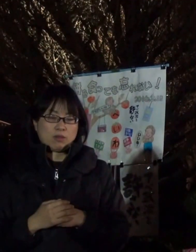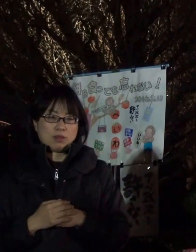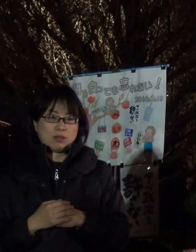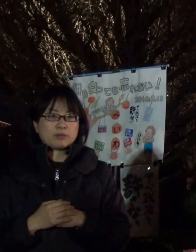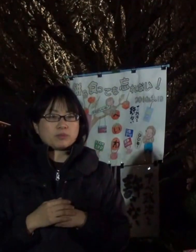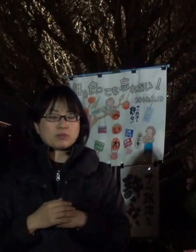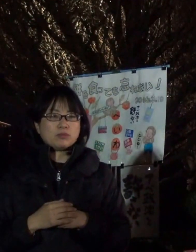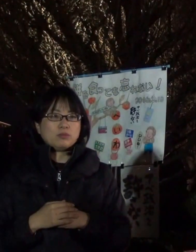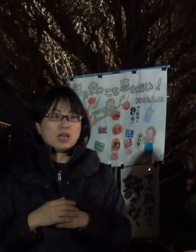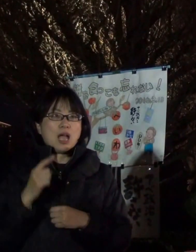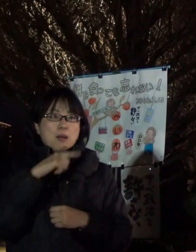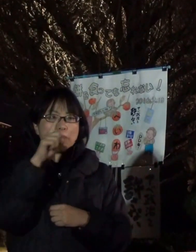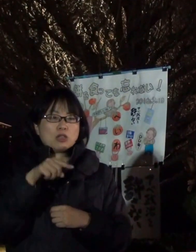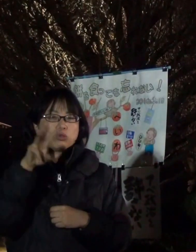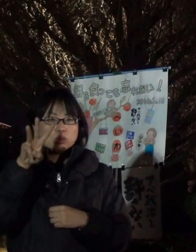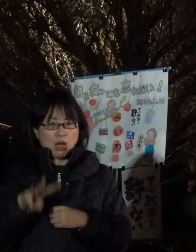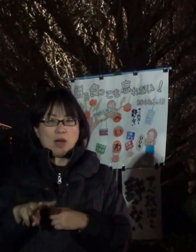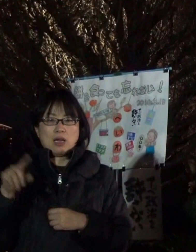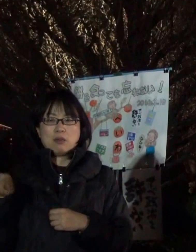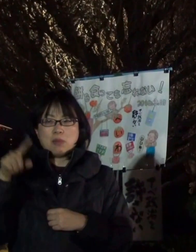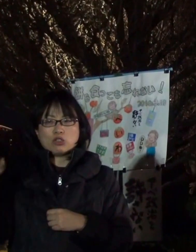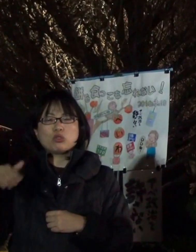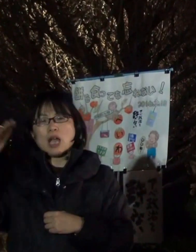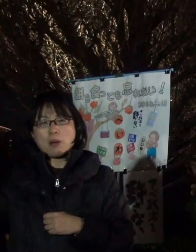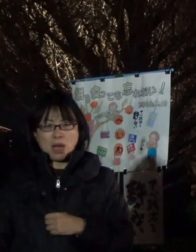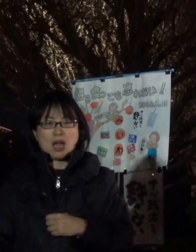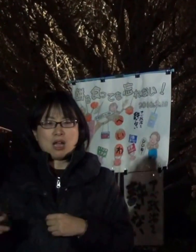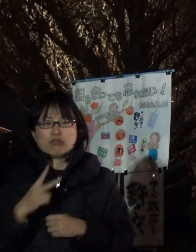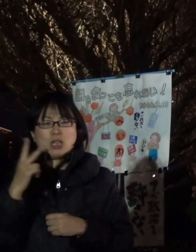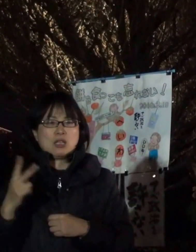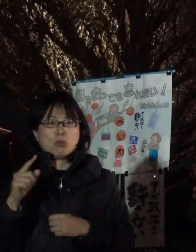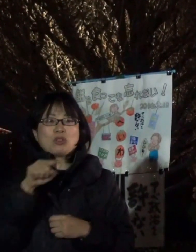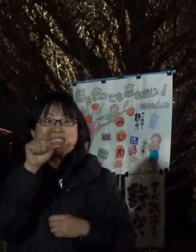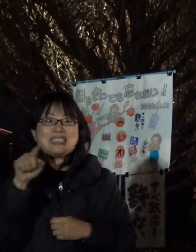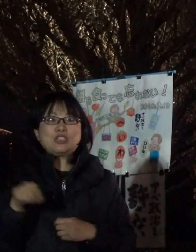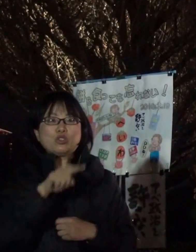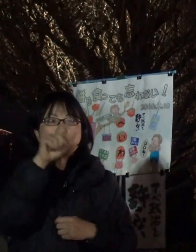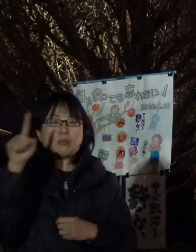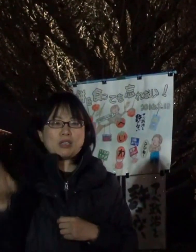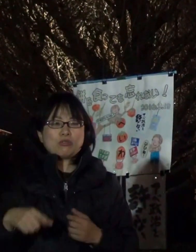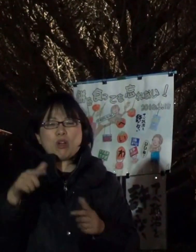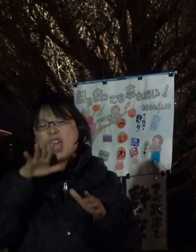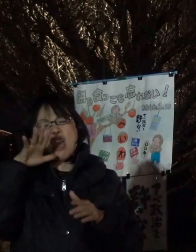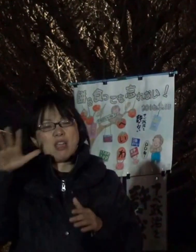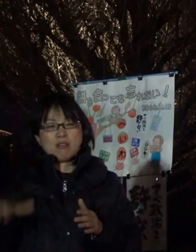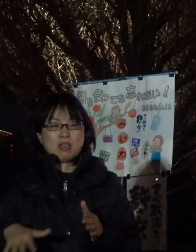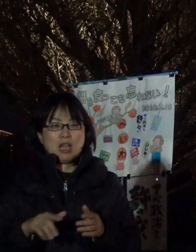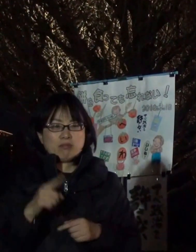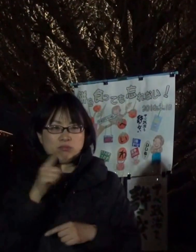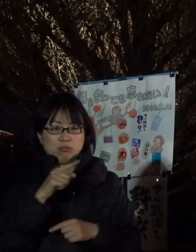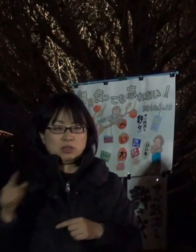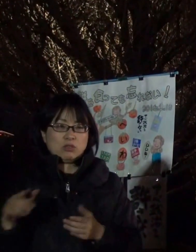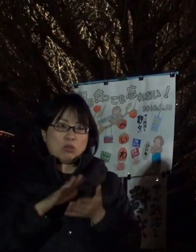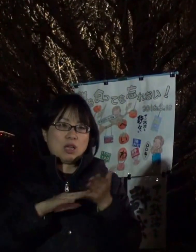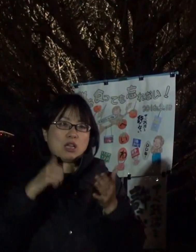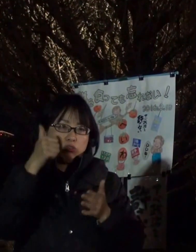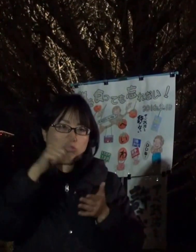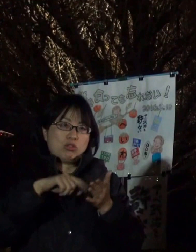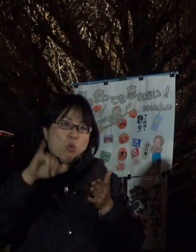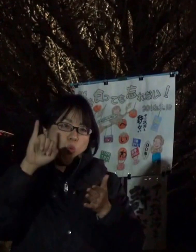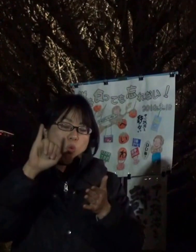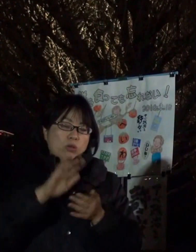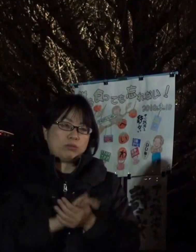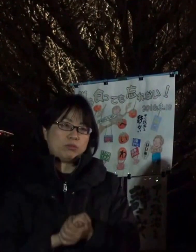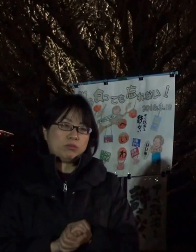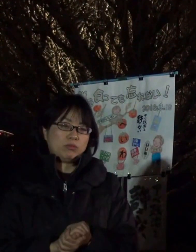の愚か者ですね。つける口がないと言っていいぐらい。だけどもちょっと考えてみたんです